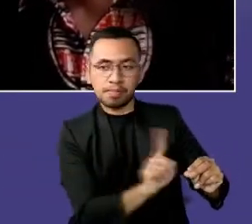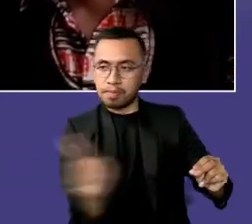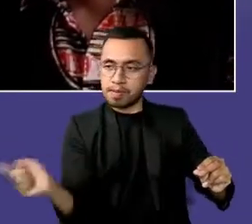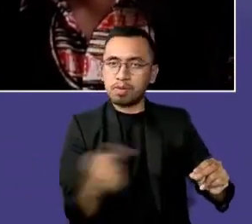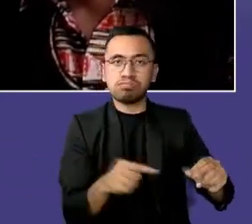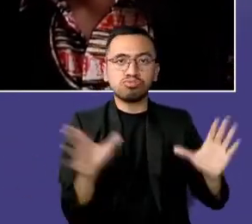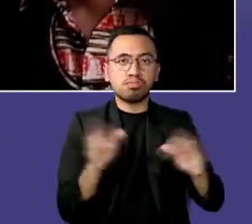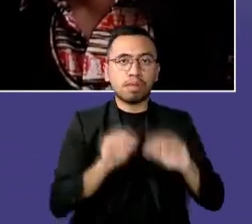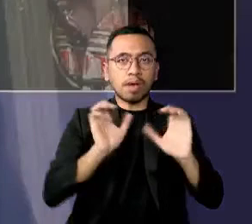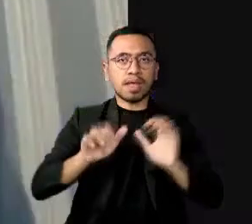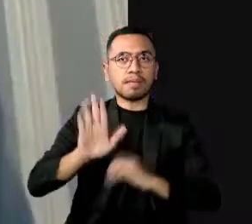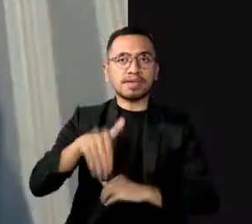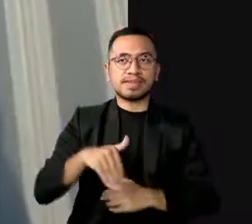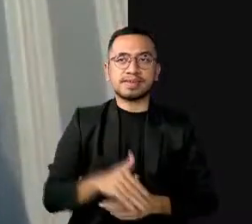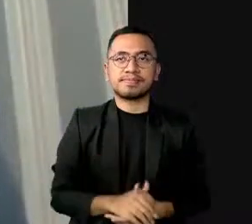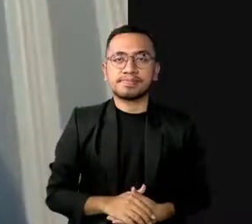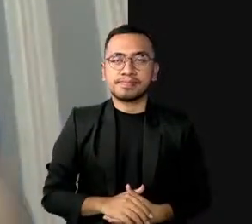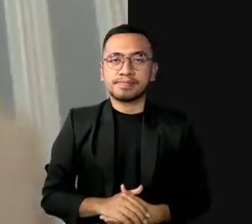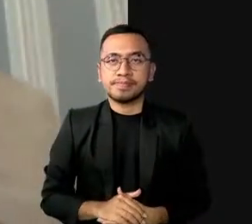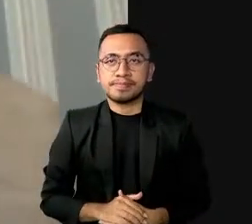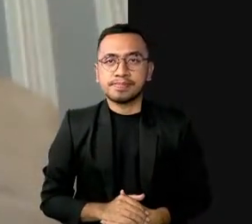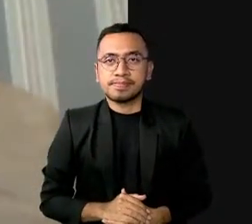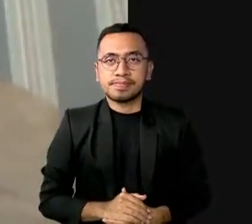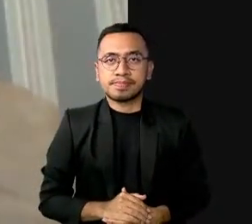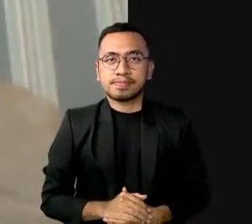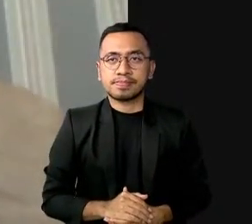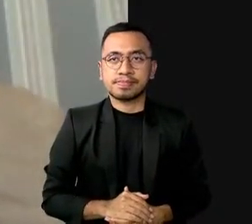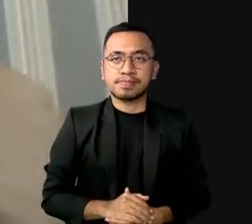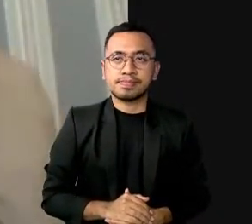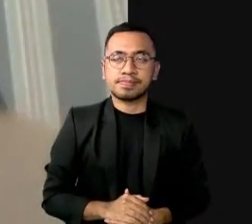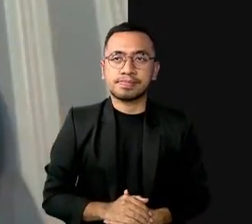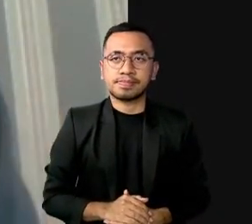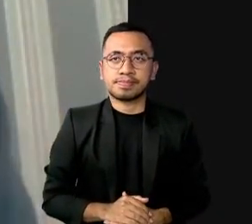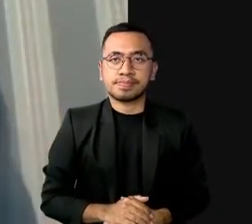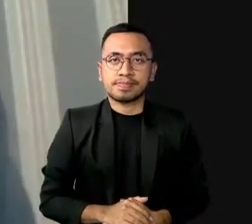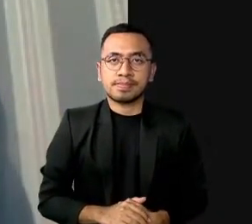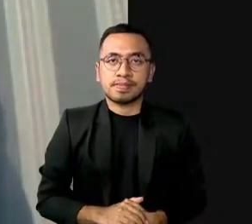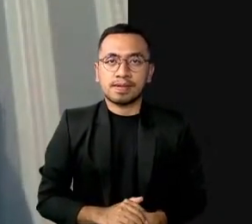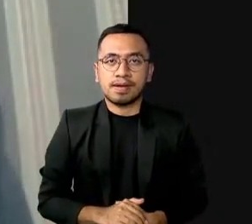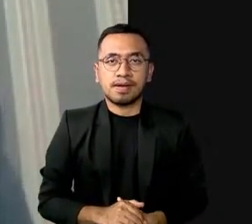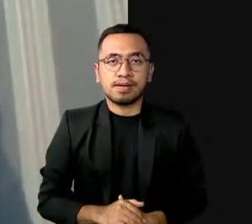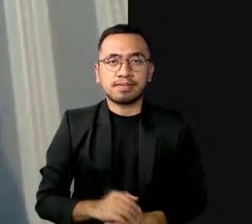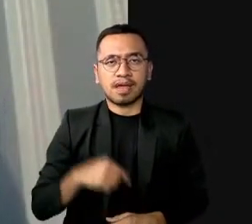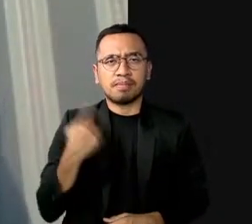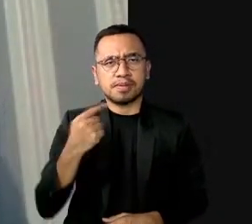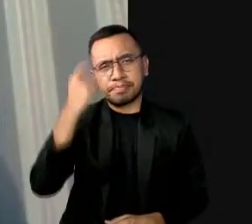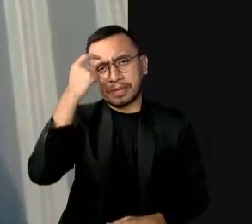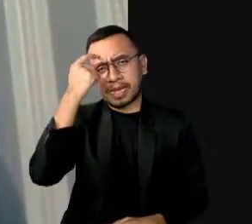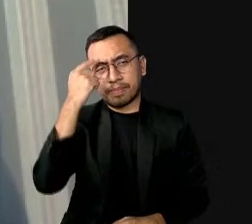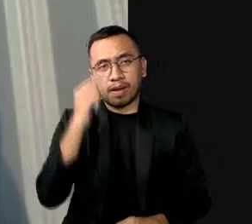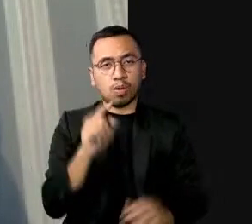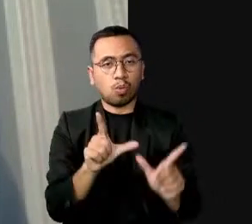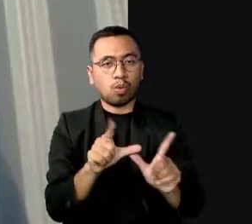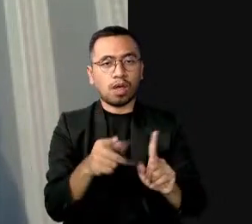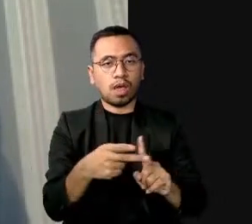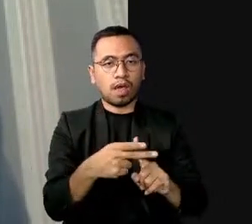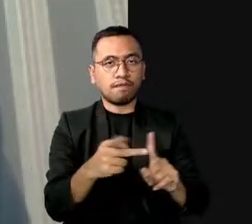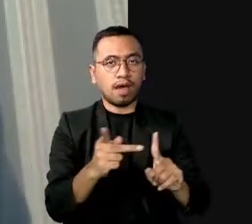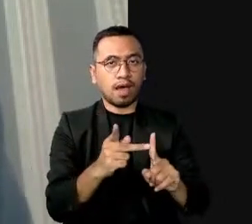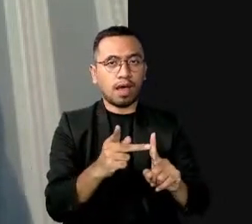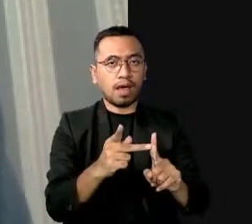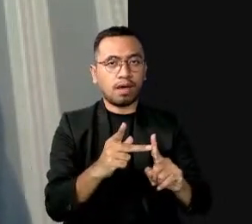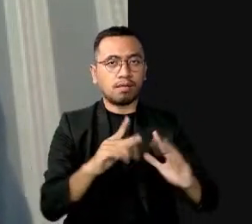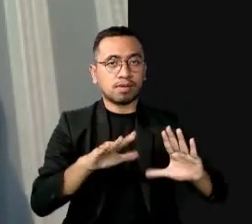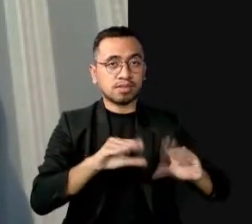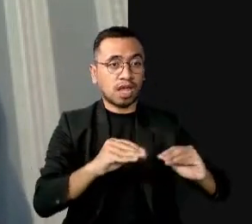cukup tinggi saya mengira bahwa Apa nama pelaksanaan wfh terutama di kantor-kantor berjalan